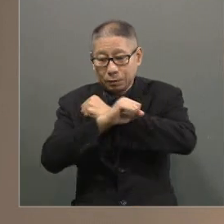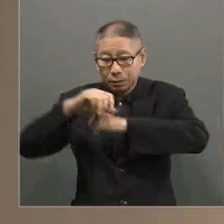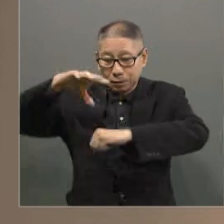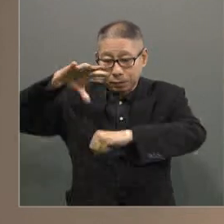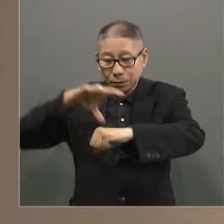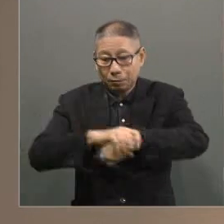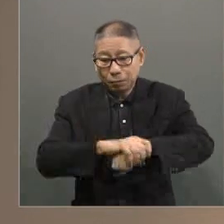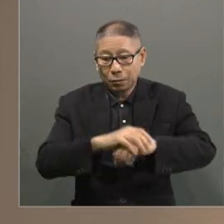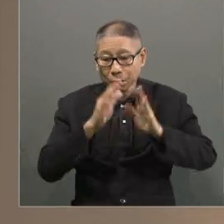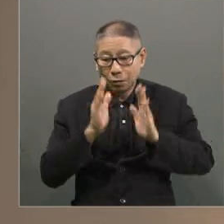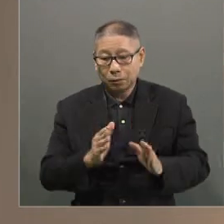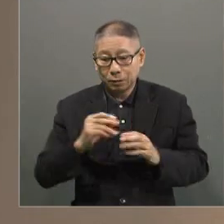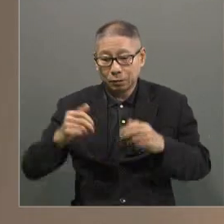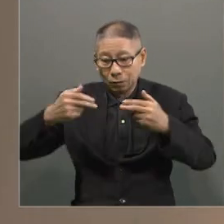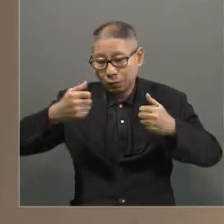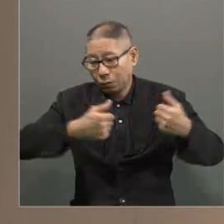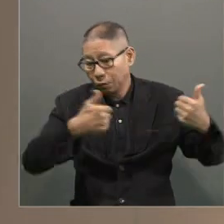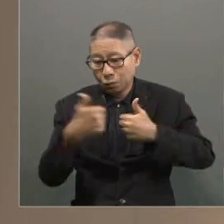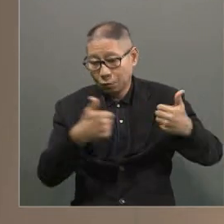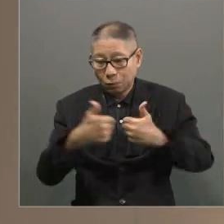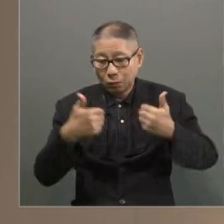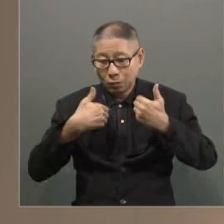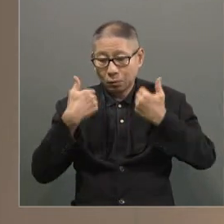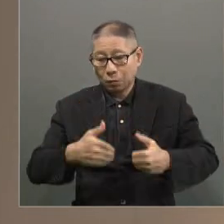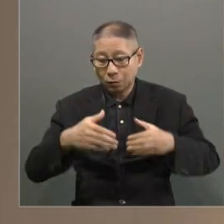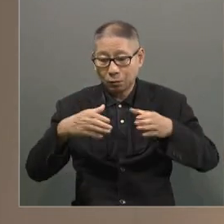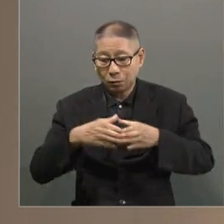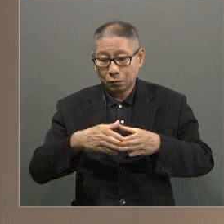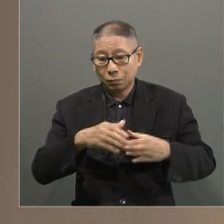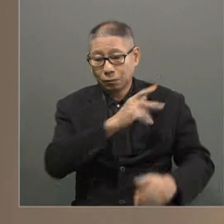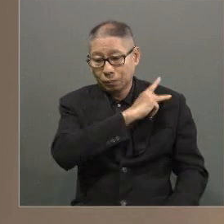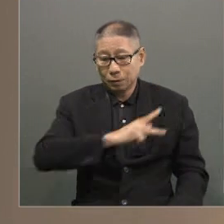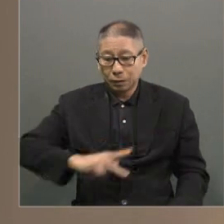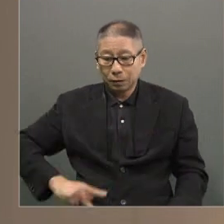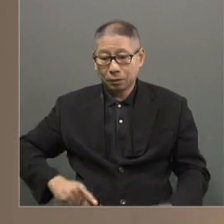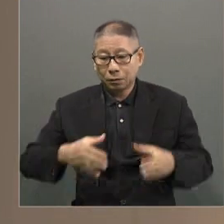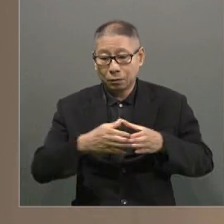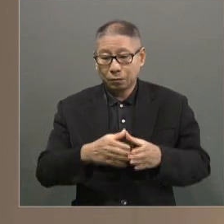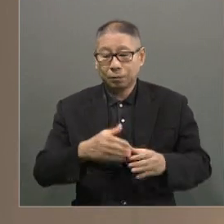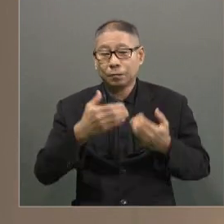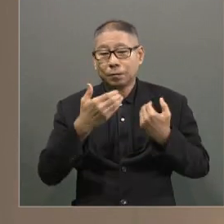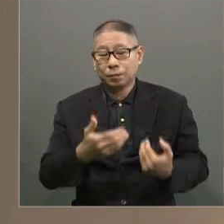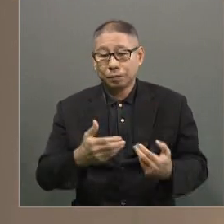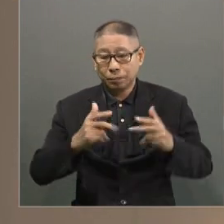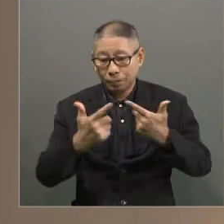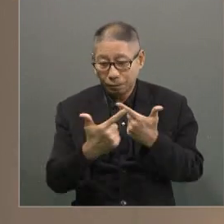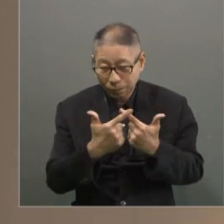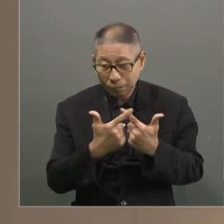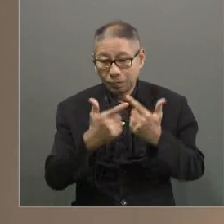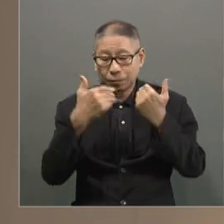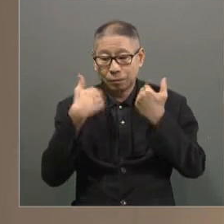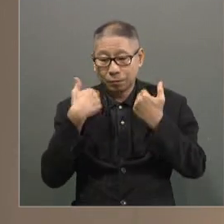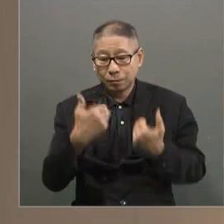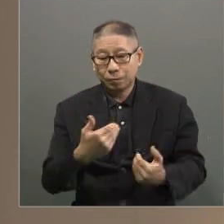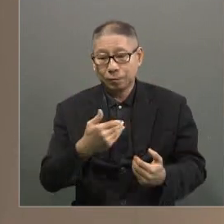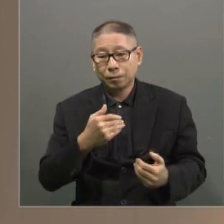กรรมข่มขู่ท้าทายให้ร้ายสถาบันว่าพรรครวมไทยสร้างชาติพรรคภูมิใจไทยและพรรคพลังประชารัฐร่วมกันเข้าชื่